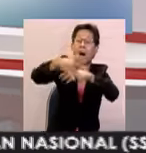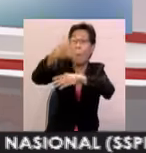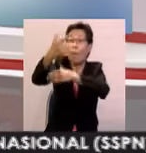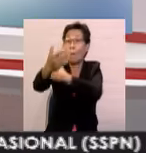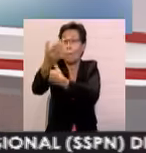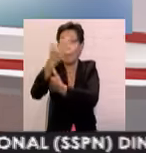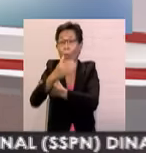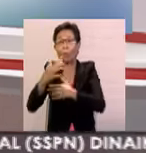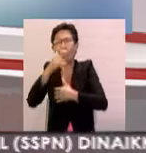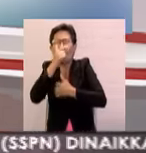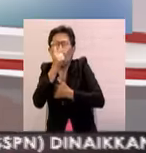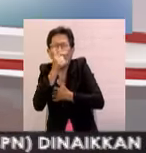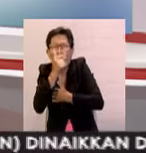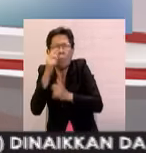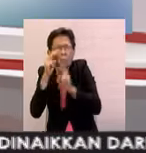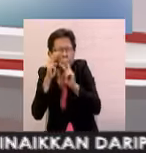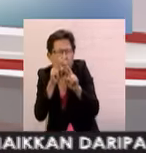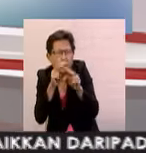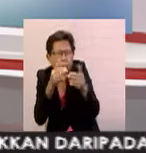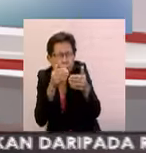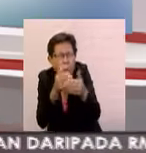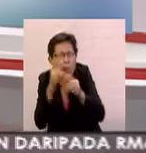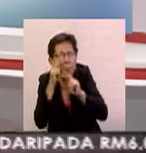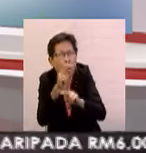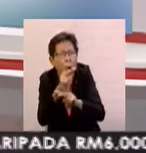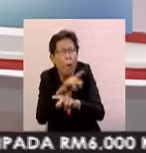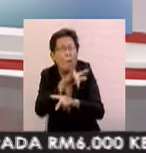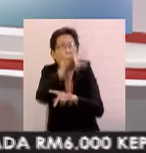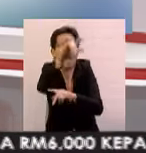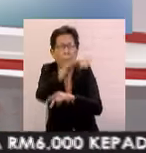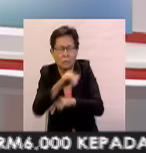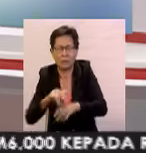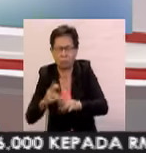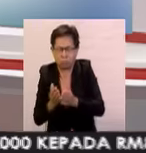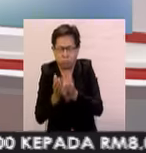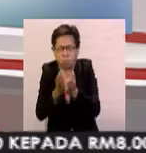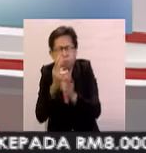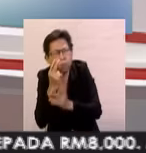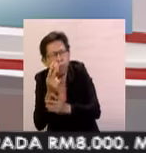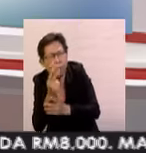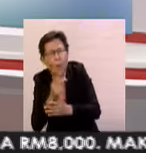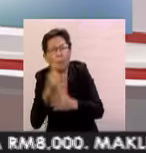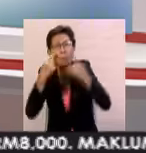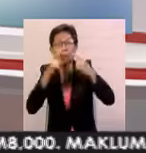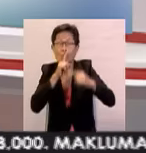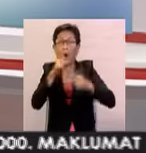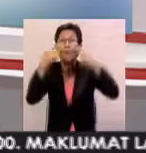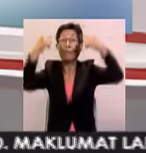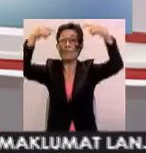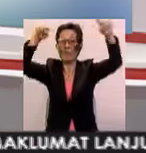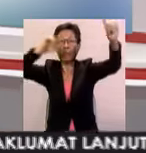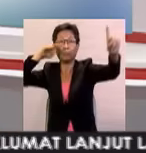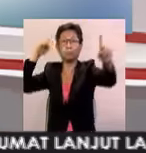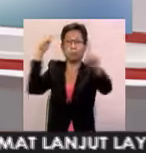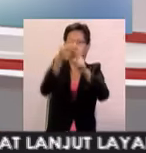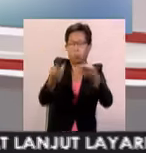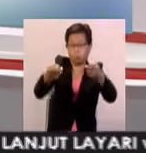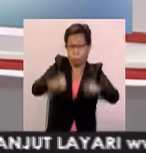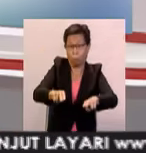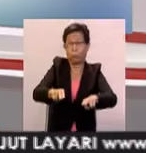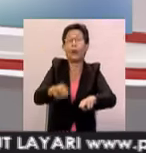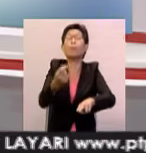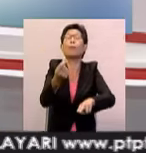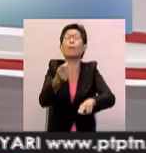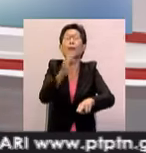teruja mahu menyaksikan secara dekat aset-aset pertahanan. Apapun yang pasti, kejayaan mencapai sasaran pemeteraian nilai